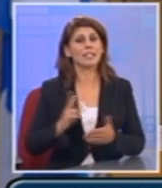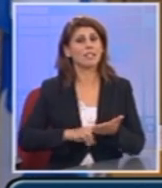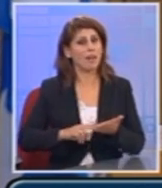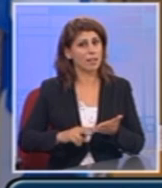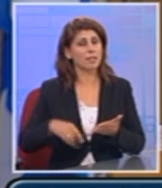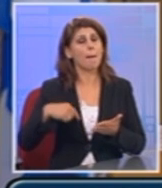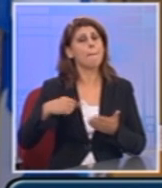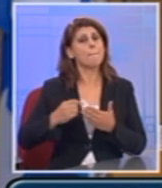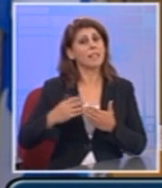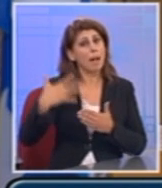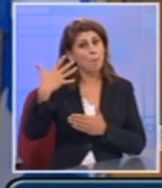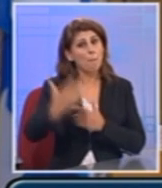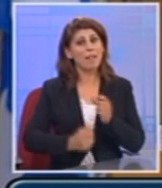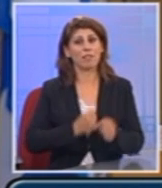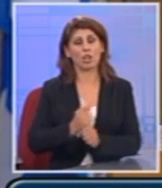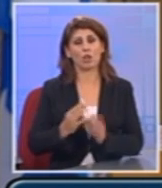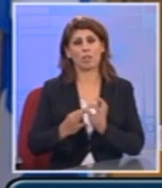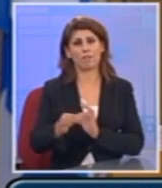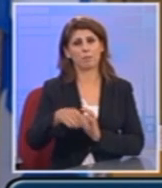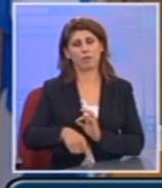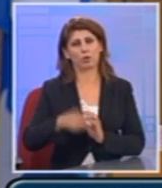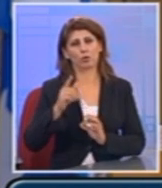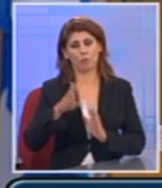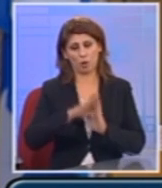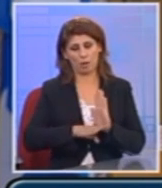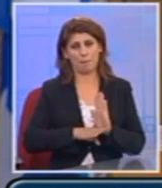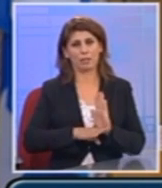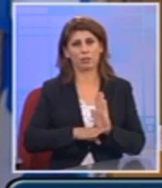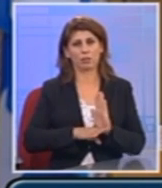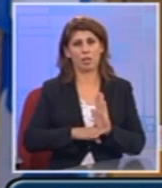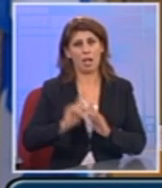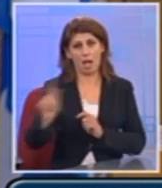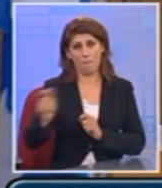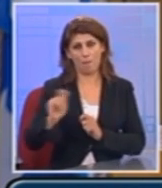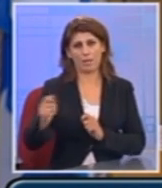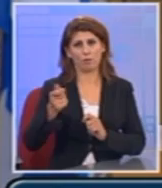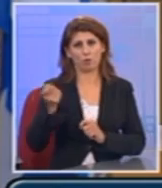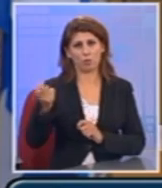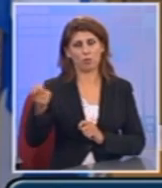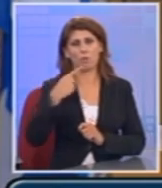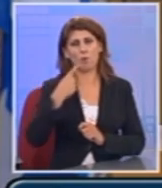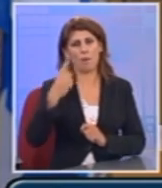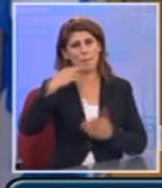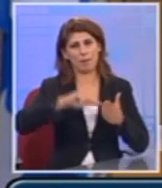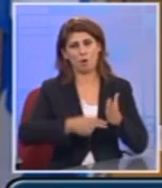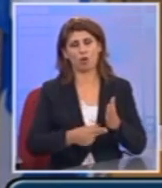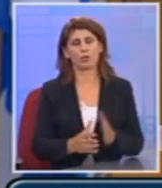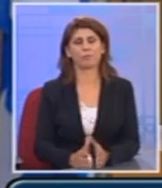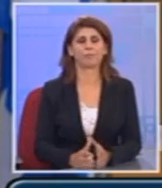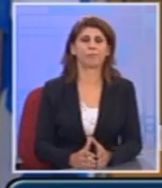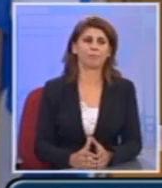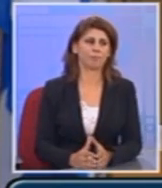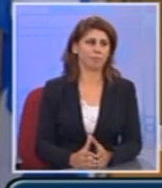μετά από 5 χρόνια εφαρμογής αυτών των προγραμμάτων αποπληρωμής του χρέους που λέγονται μνημόνια